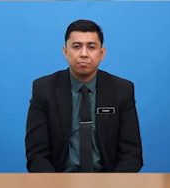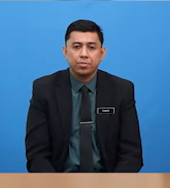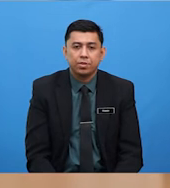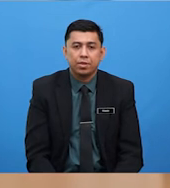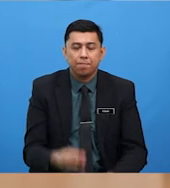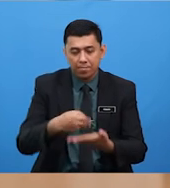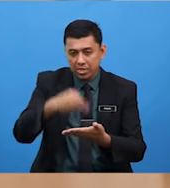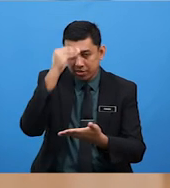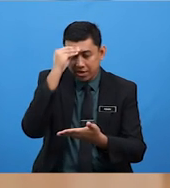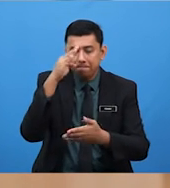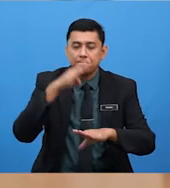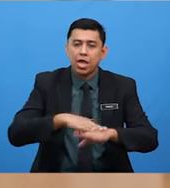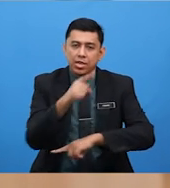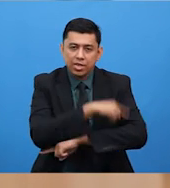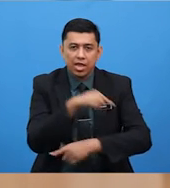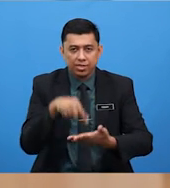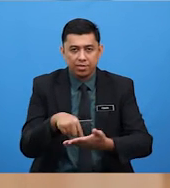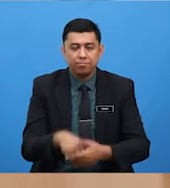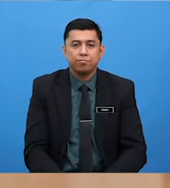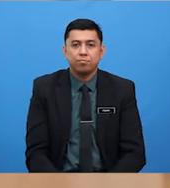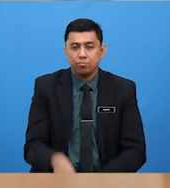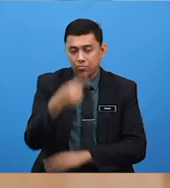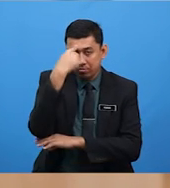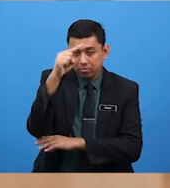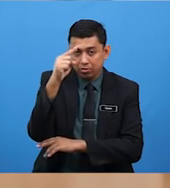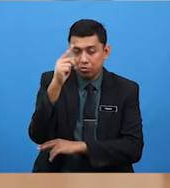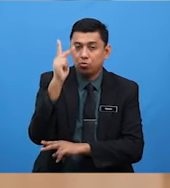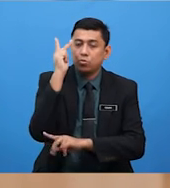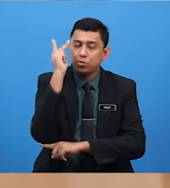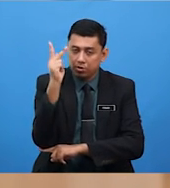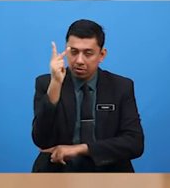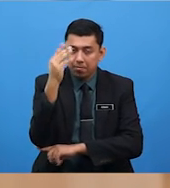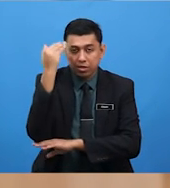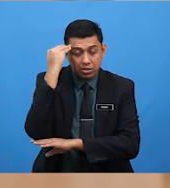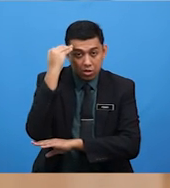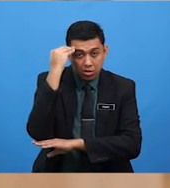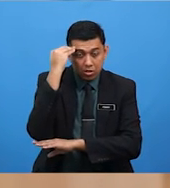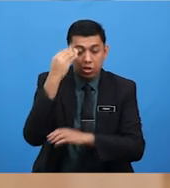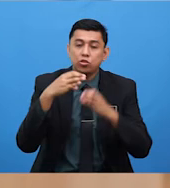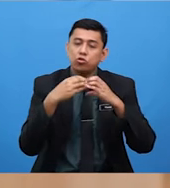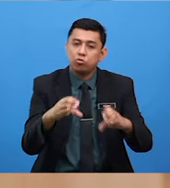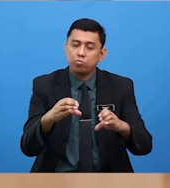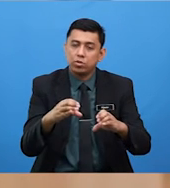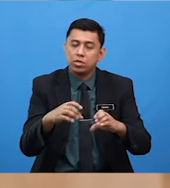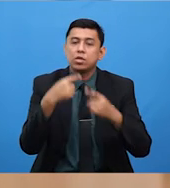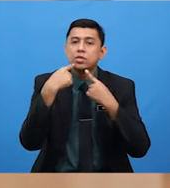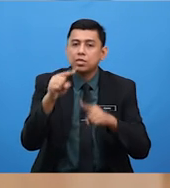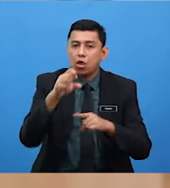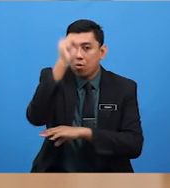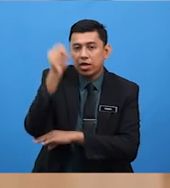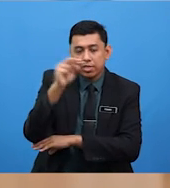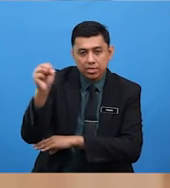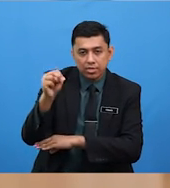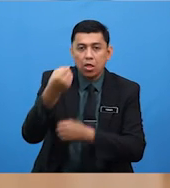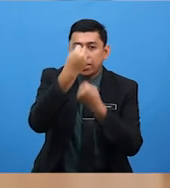Demikianlah kandungan pembelajaran kita pada hari ini. Untuk mengukuhkan pengetahuan murid-murid, kita cuba menjawab beberapa soalan